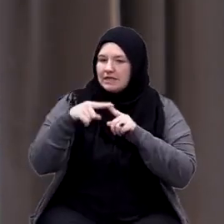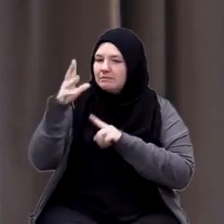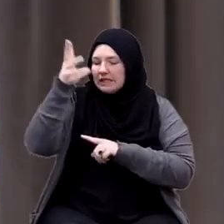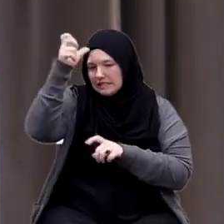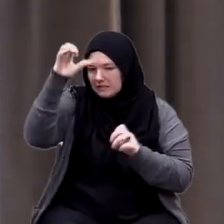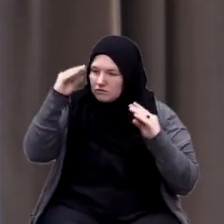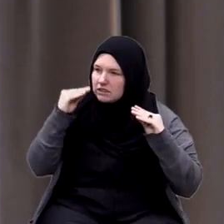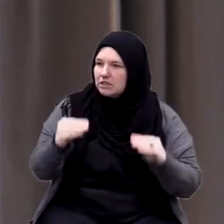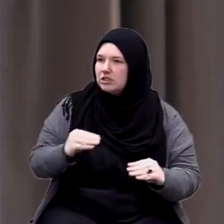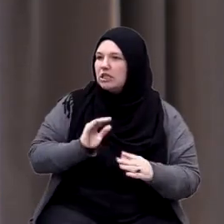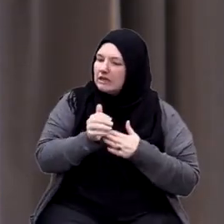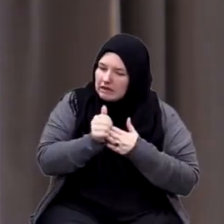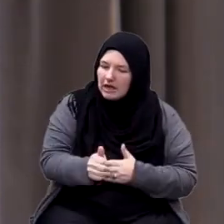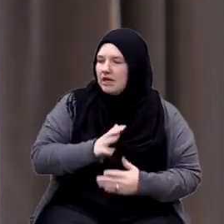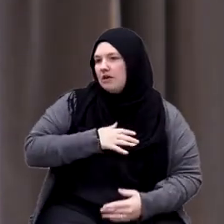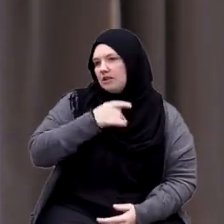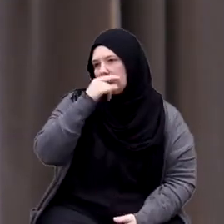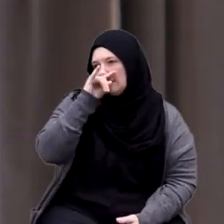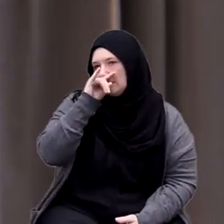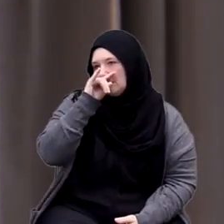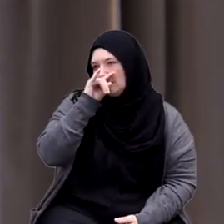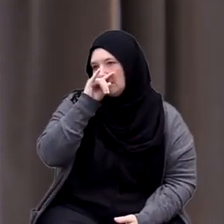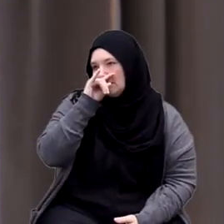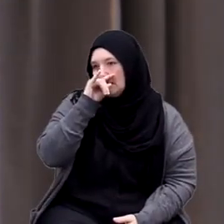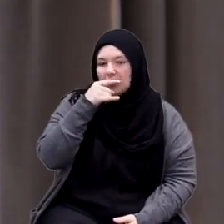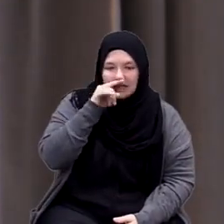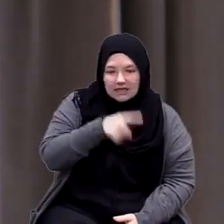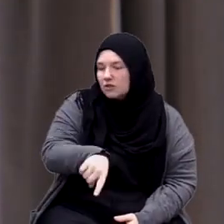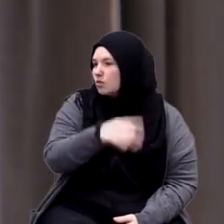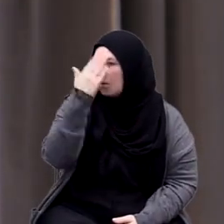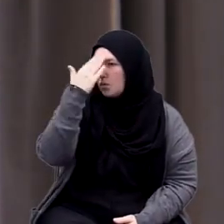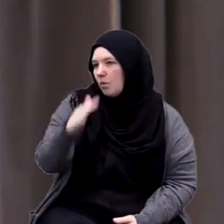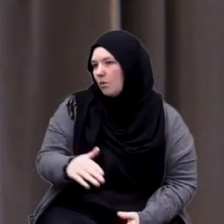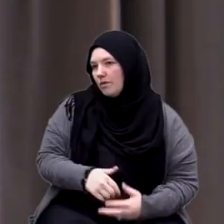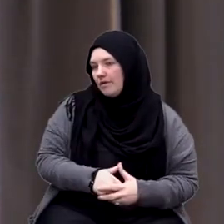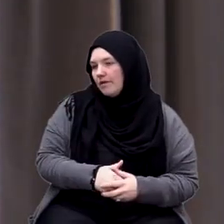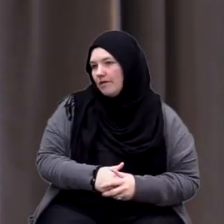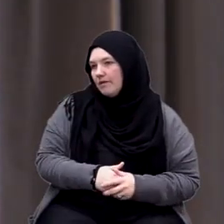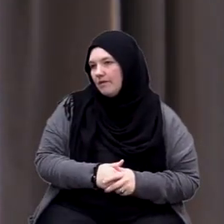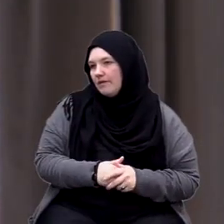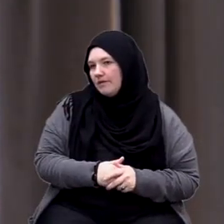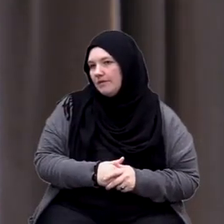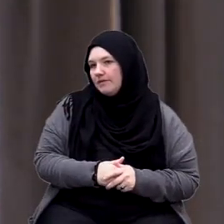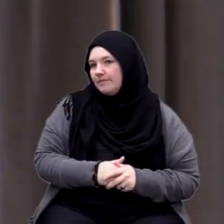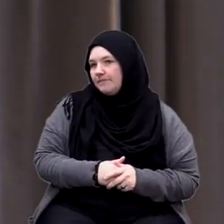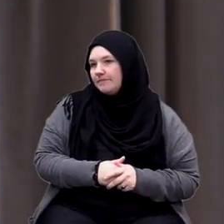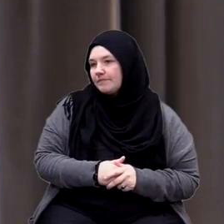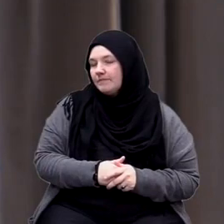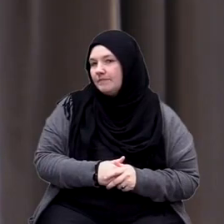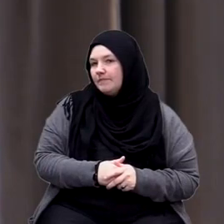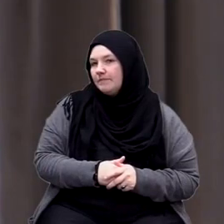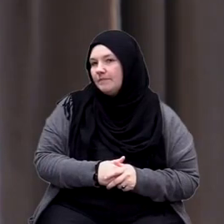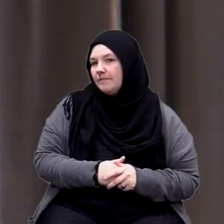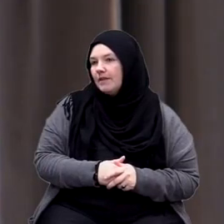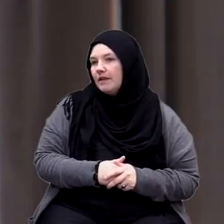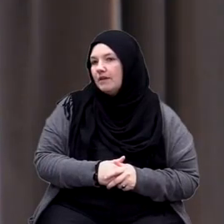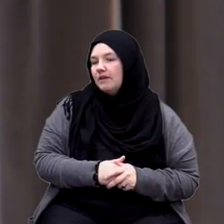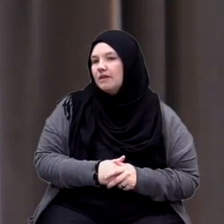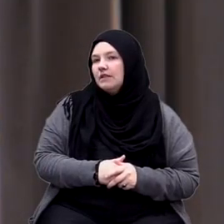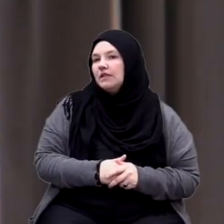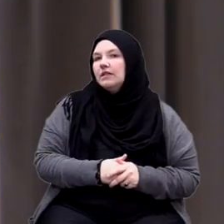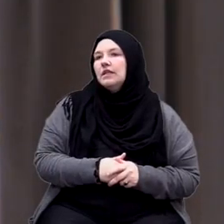يخلقكم في بطون أمهاتكم. They do not know that they came from the weakest